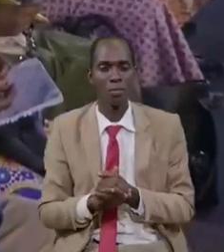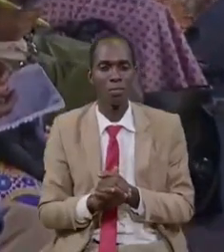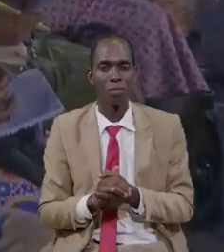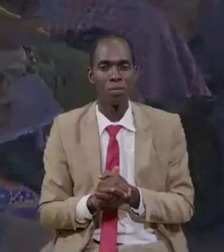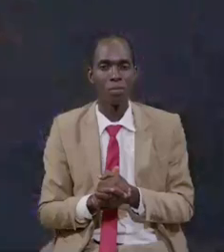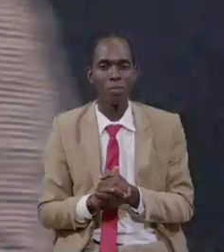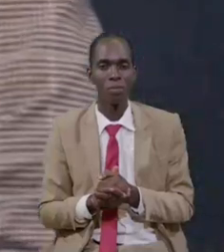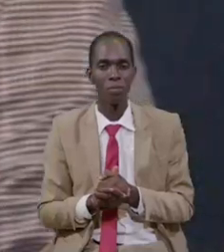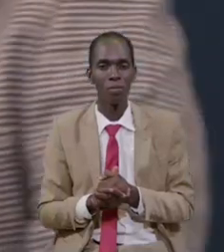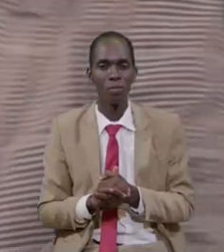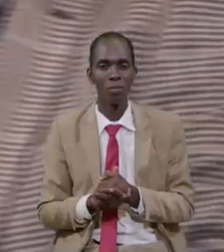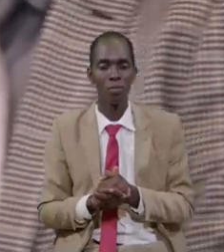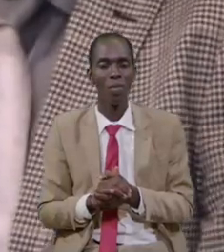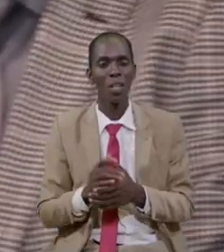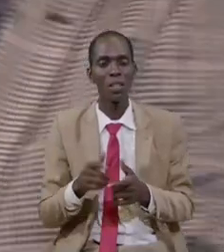au bois. Verset